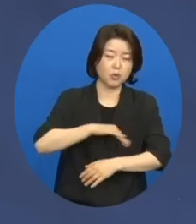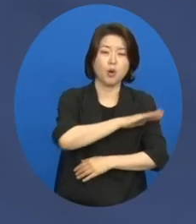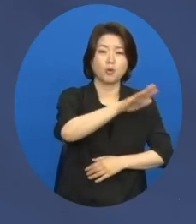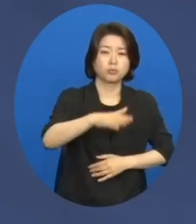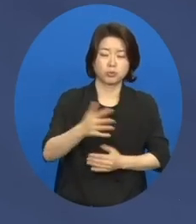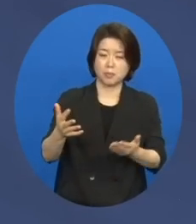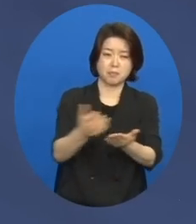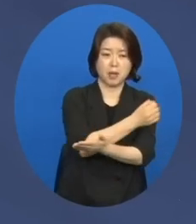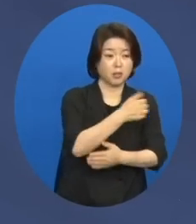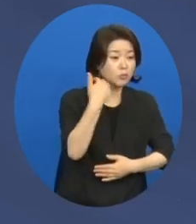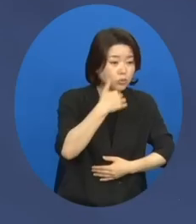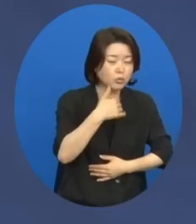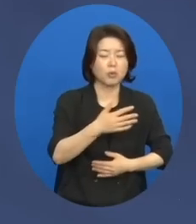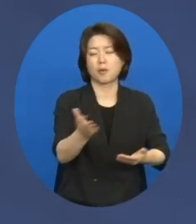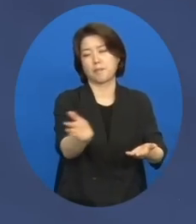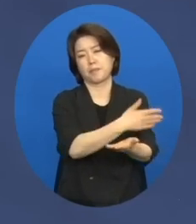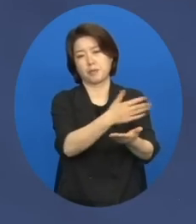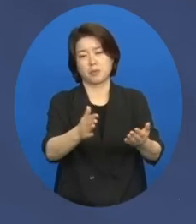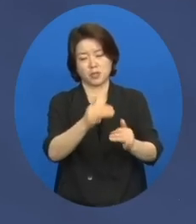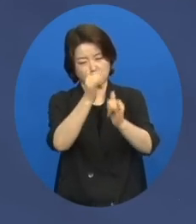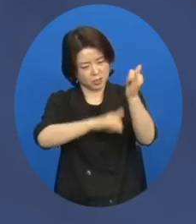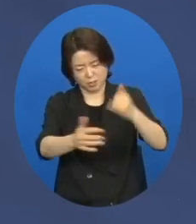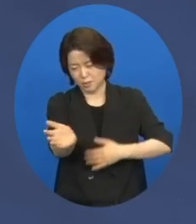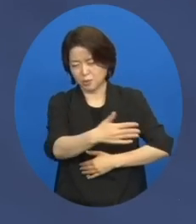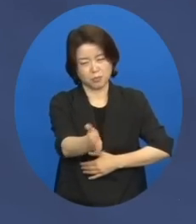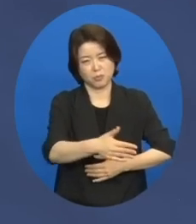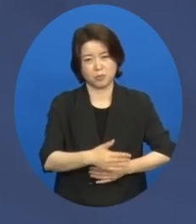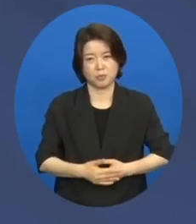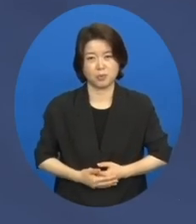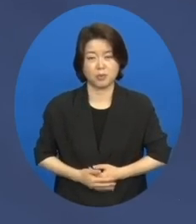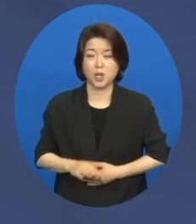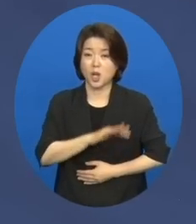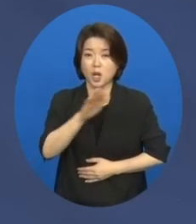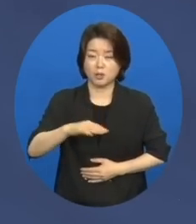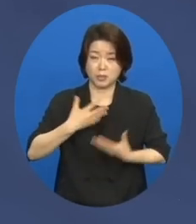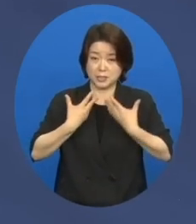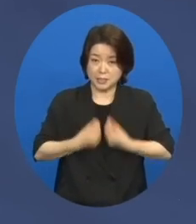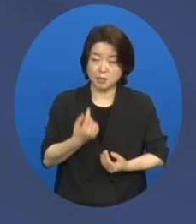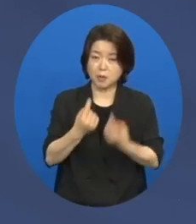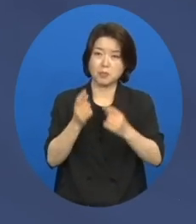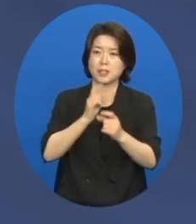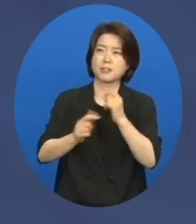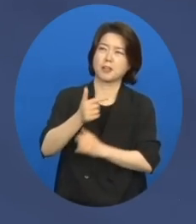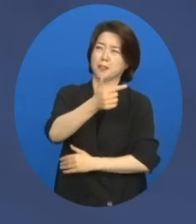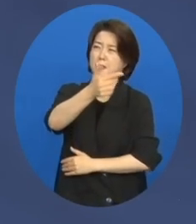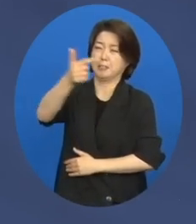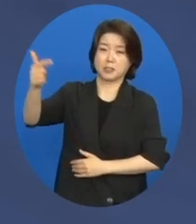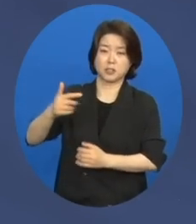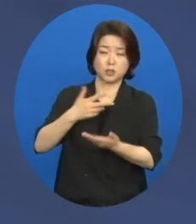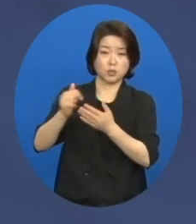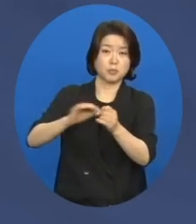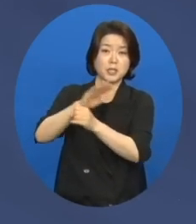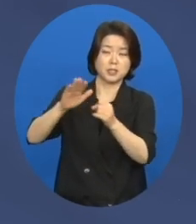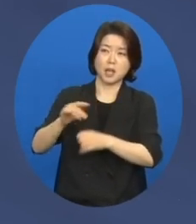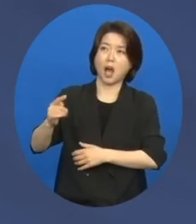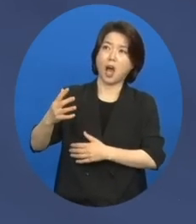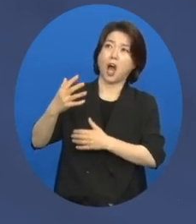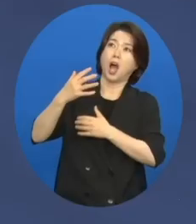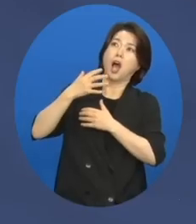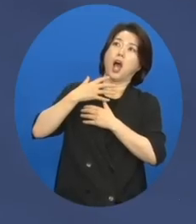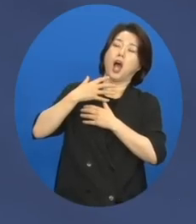놈이 없어요. 역사에 없어요. 우리는 우리 절망보다 더 크신 주님의 사랑에 우리는